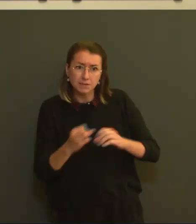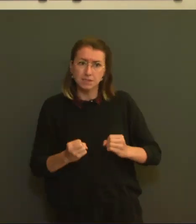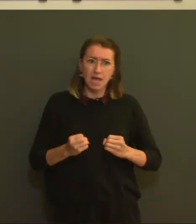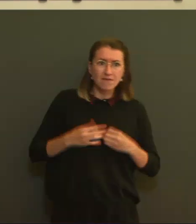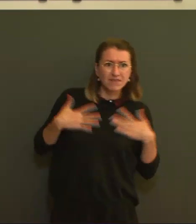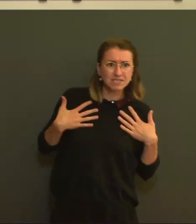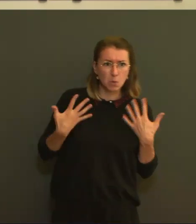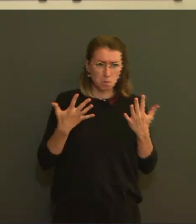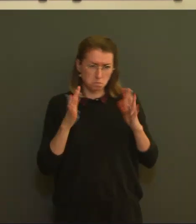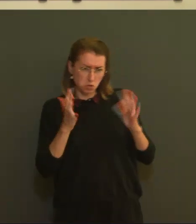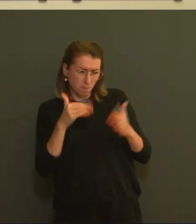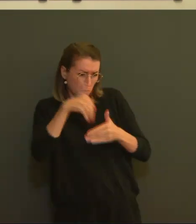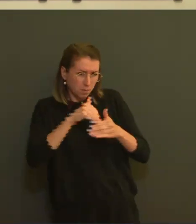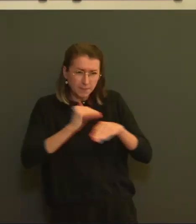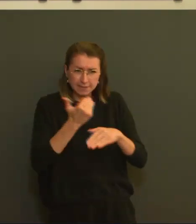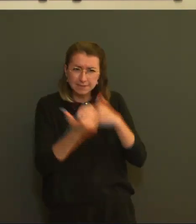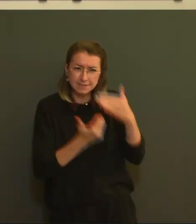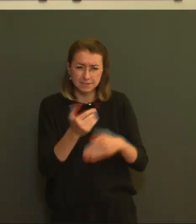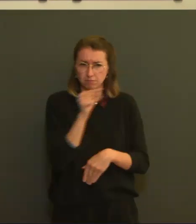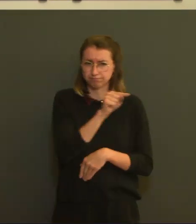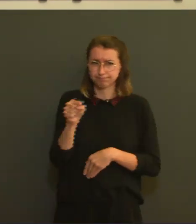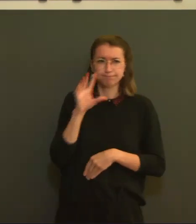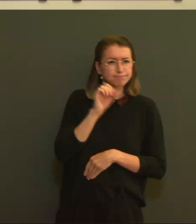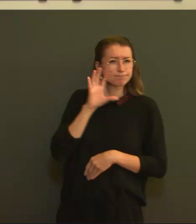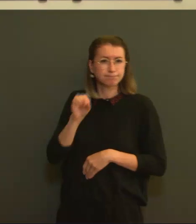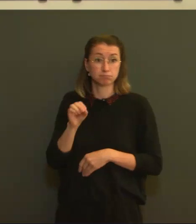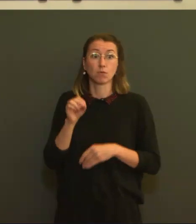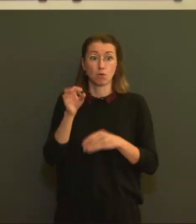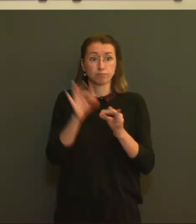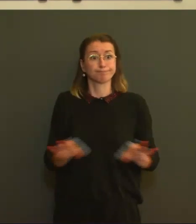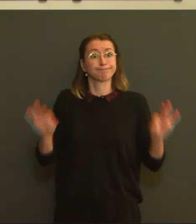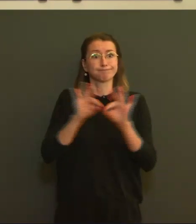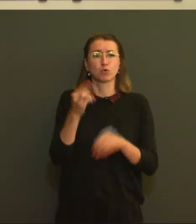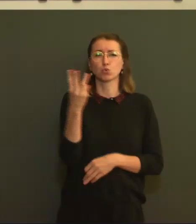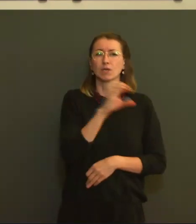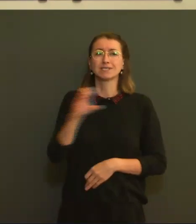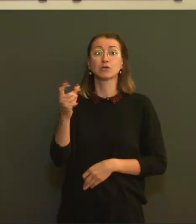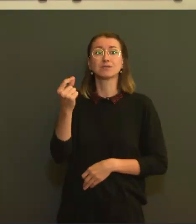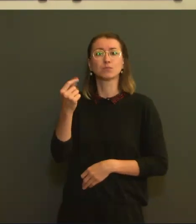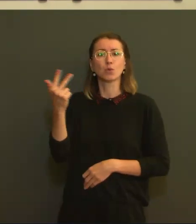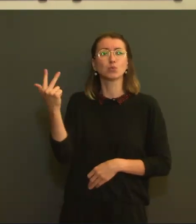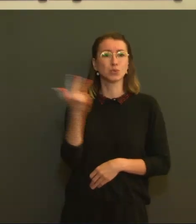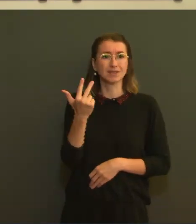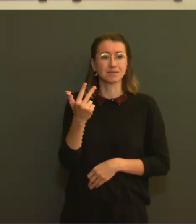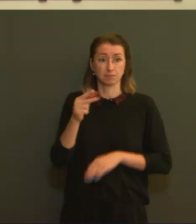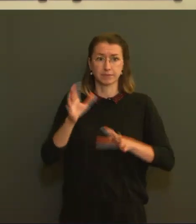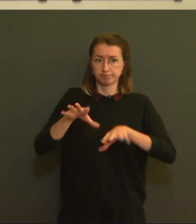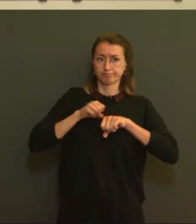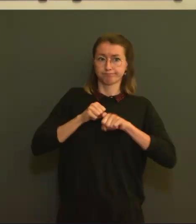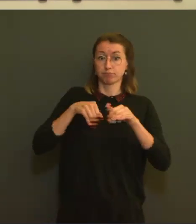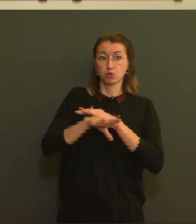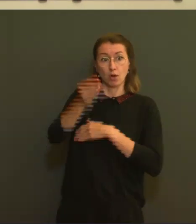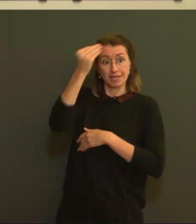Au total, nous avons 378 cas qui ont été signalés à l'école, dont 270 élèves